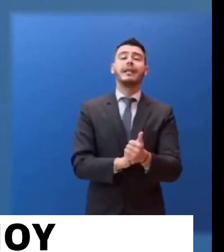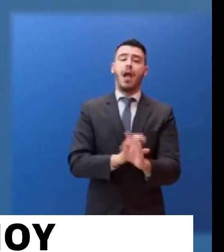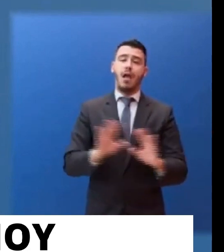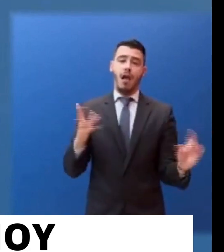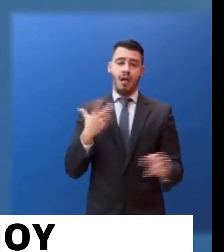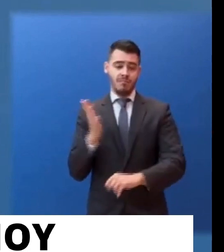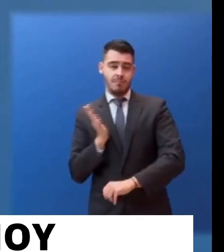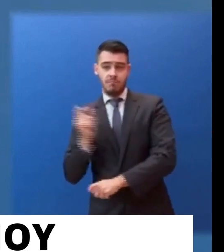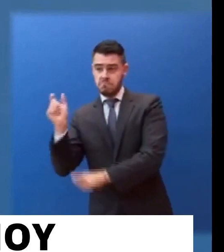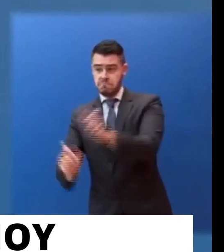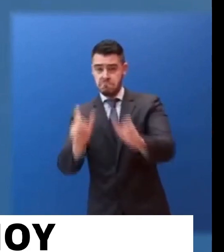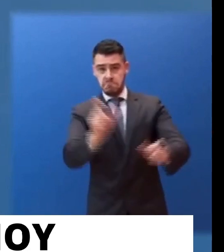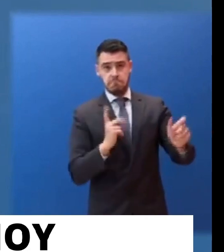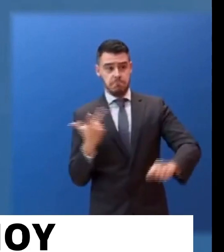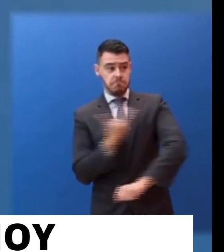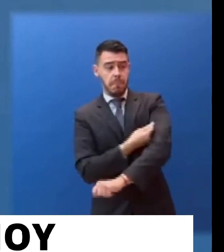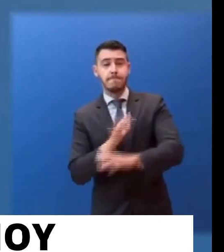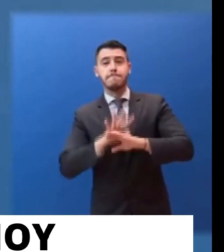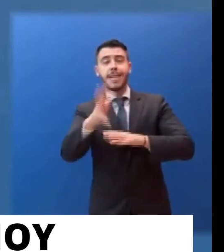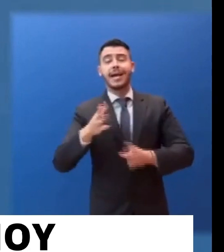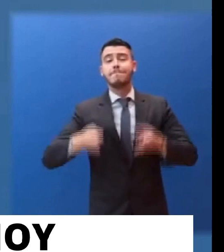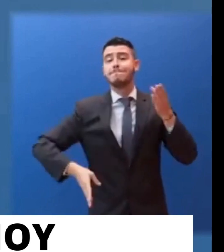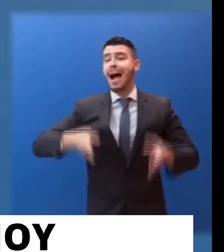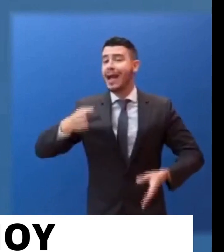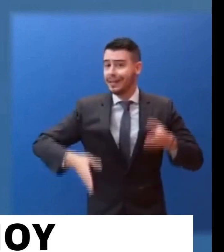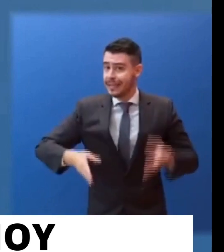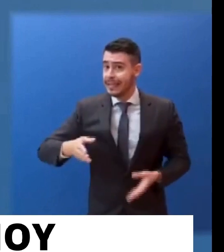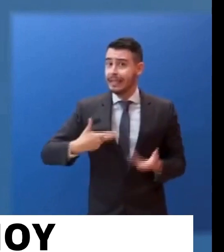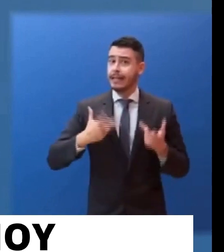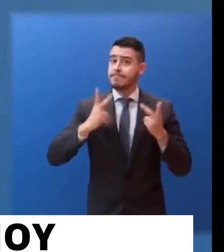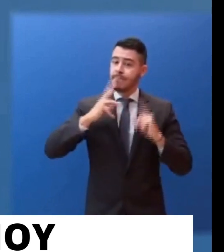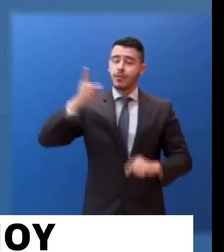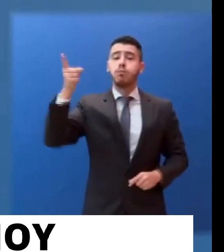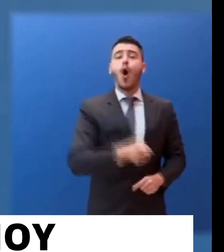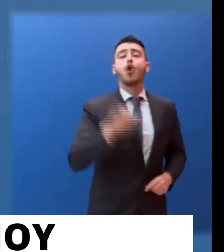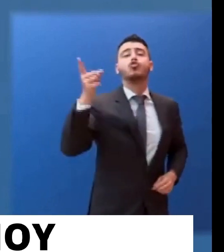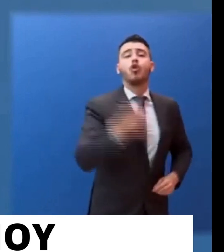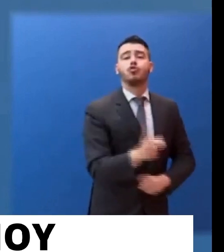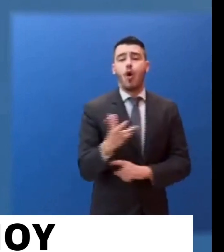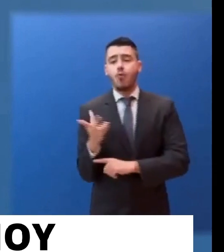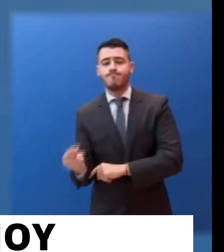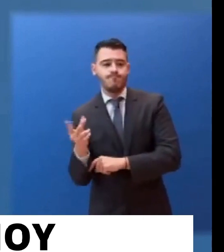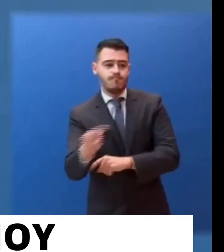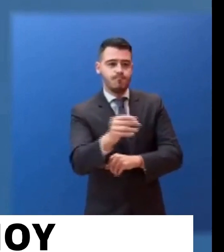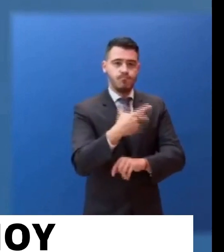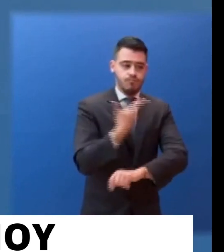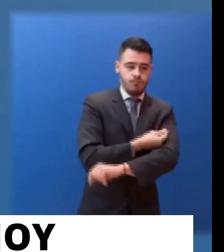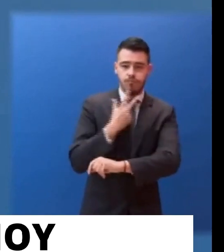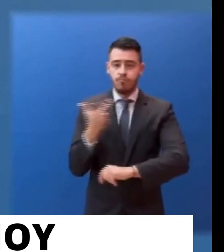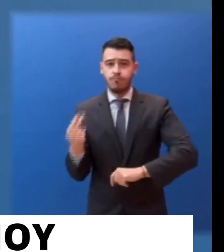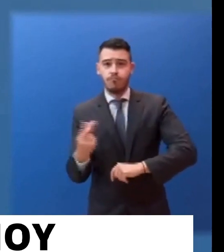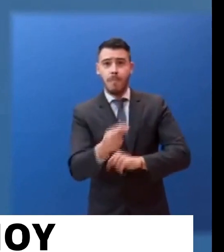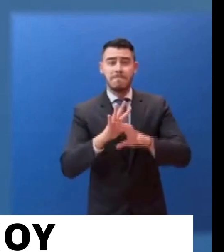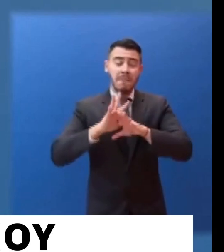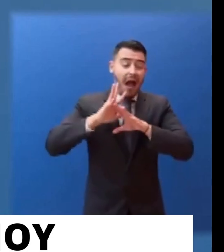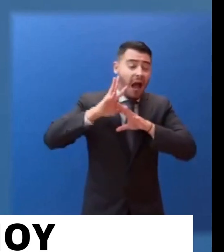γρήγορα και πάντως κάποια στιγμή μετά το Μάρτιο σε ένα ικανοποιητικό ποσοστό εμβολιασμού στον πληθυσμό και σίγουρα τη δυνατότητα να εμβολιαστεί το σύνολο του πληθυσμού